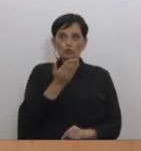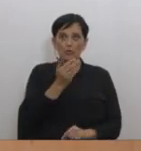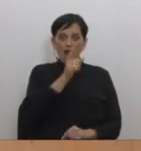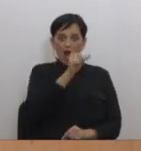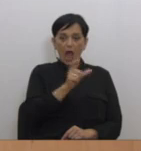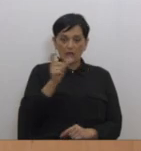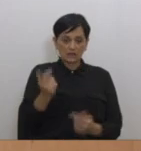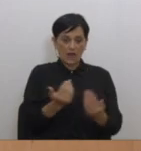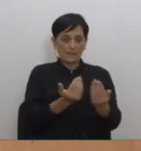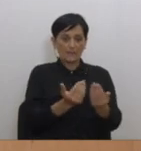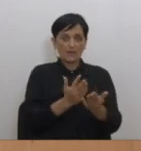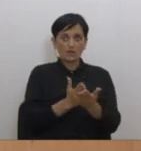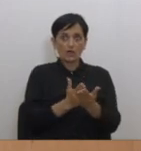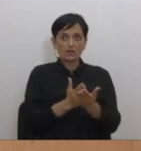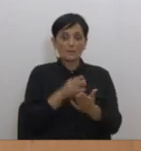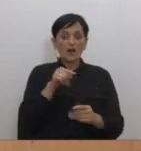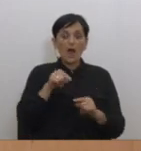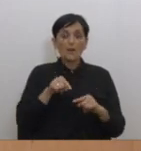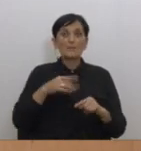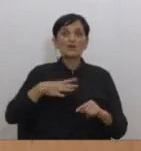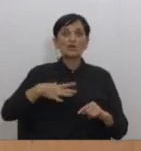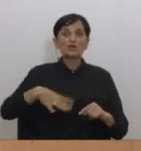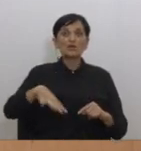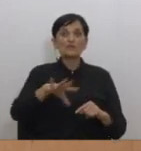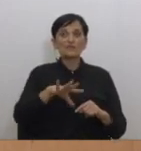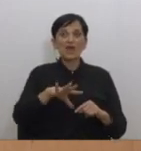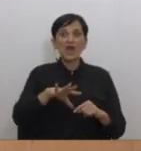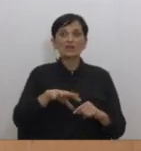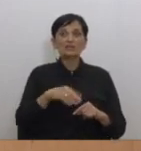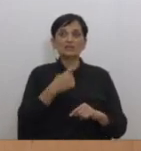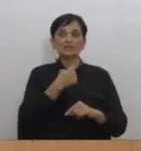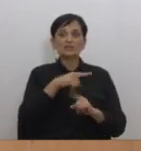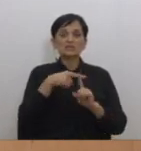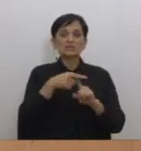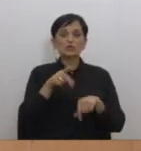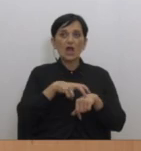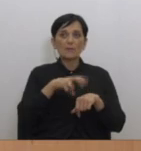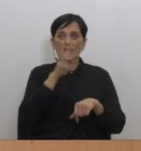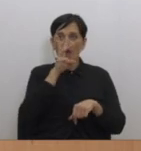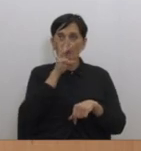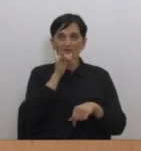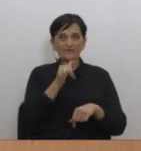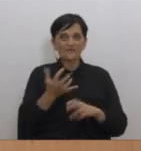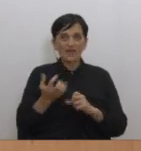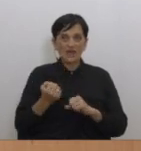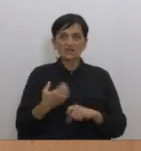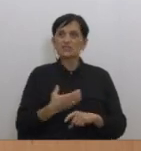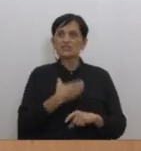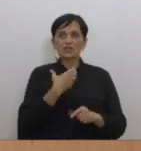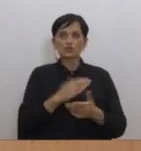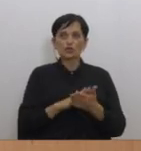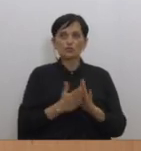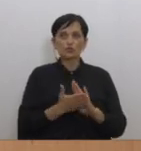ადამიანებისთვის არის რა. ამ ქვეყანაში სასწრაფოს ექიმები ხელფასს ვერ იღებენ. საშინაო